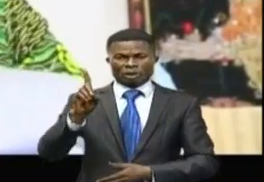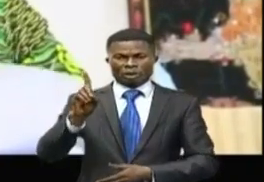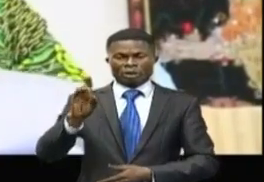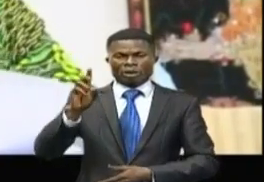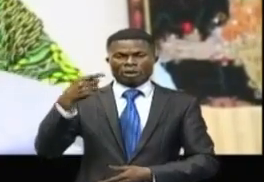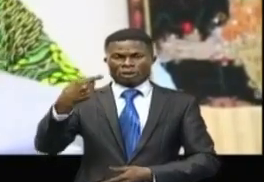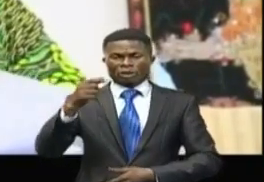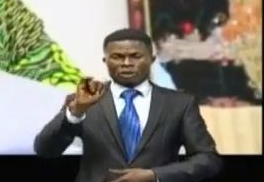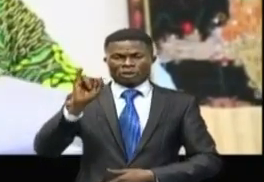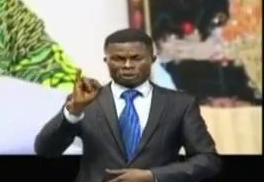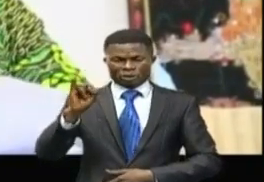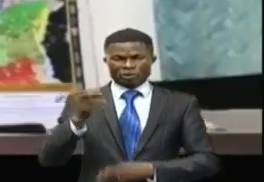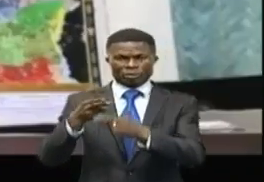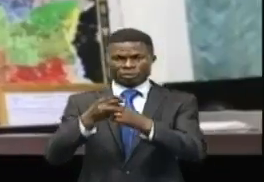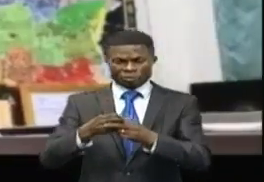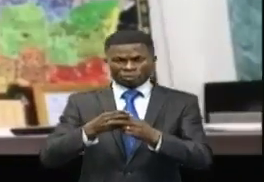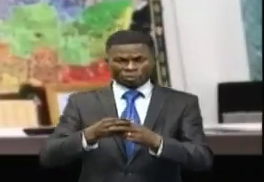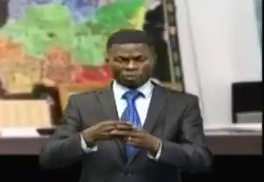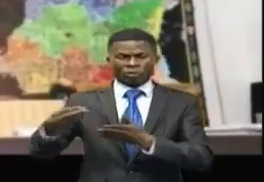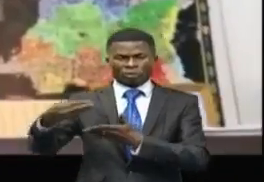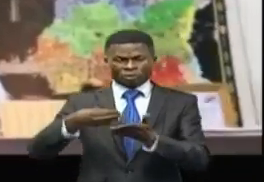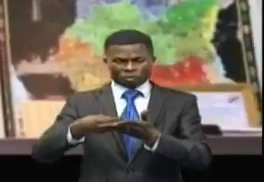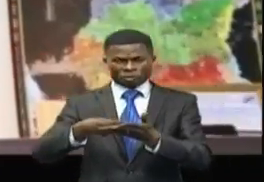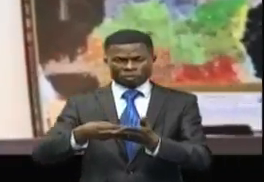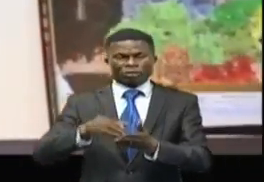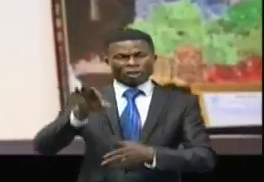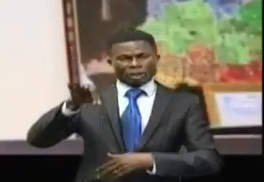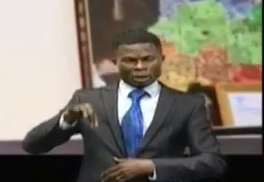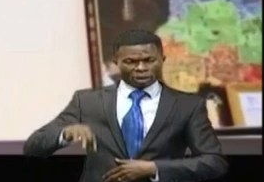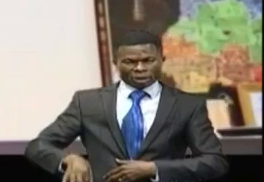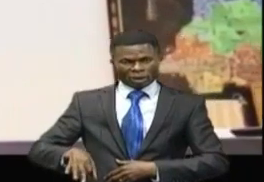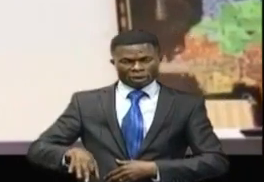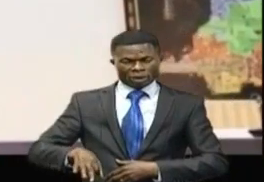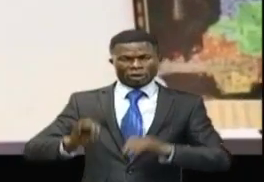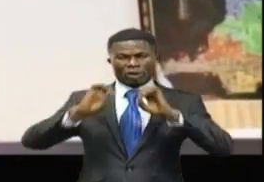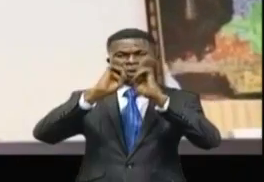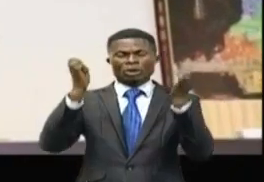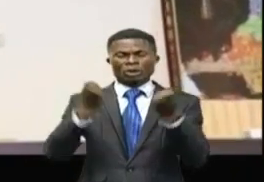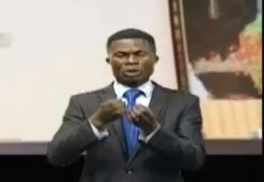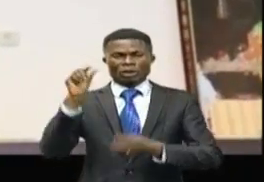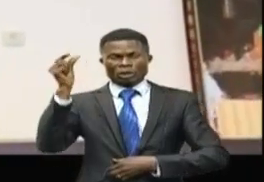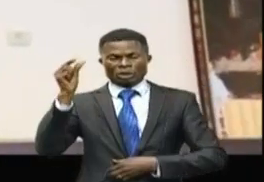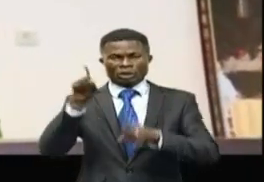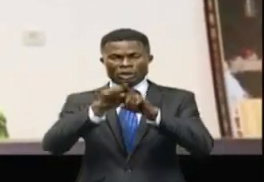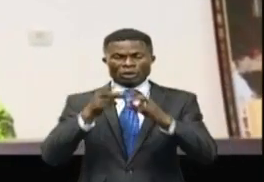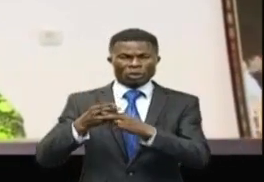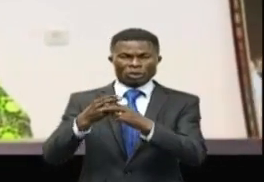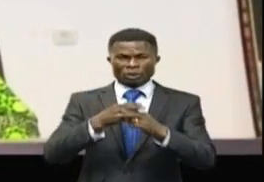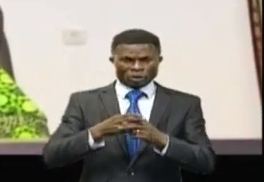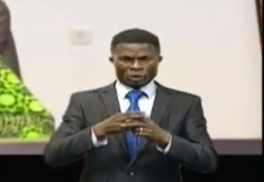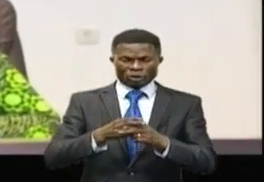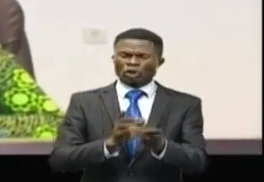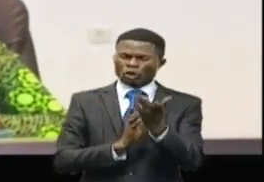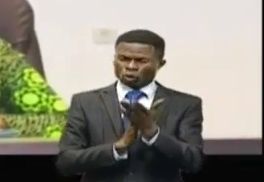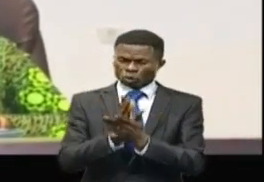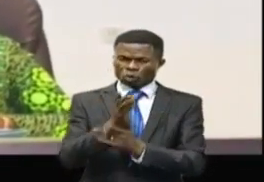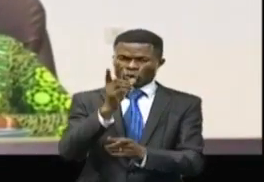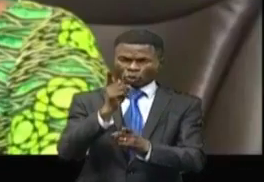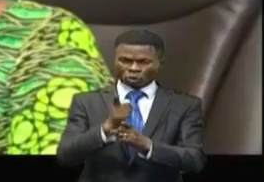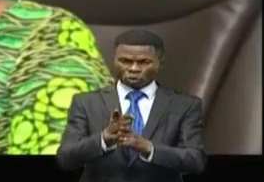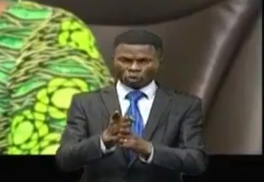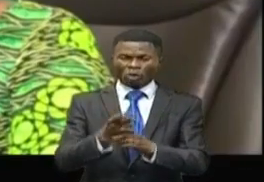poursuite du contrôle et du recouvrement de super profits auprès des entreprises minières et des contrôles des sincérité des déclarations